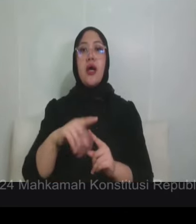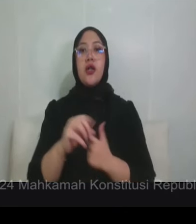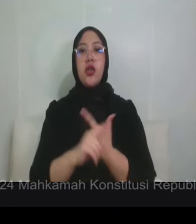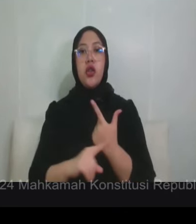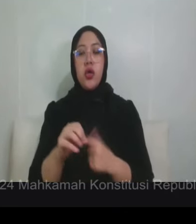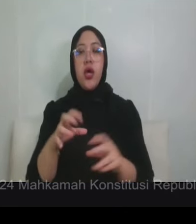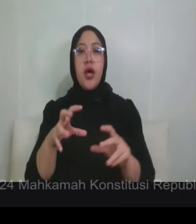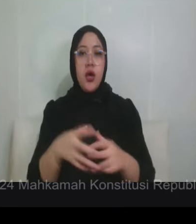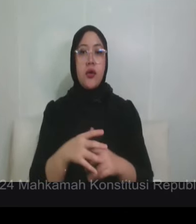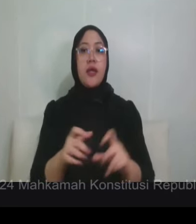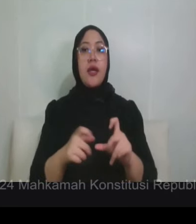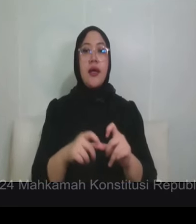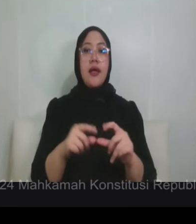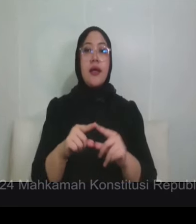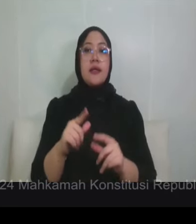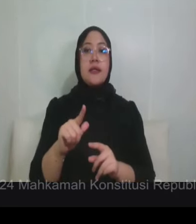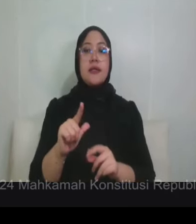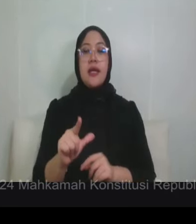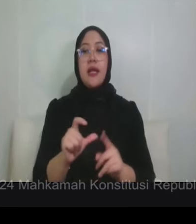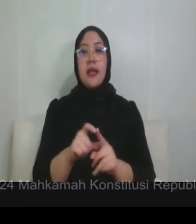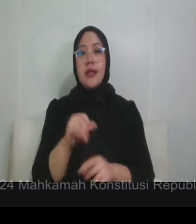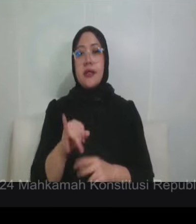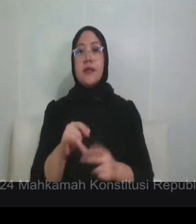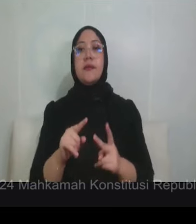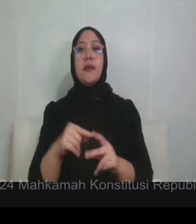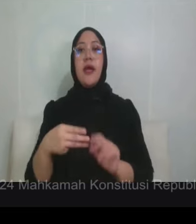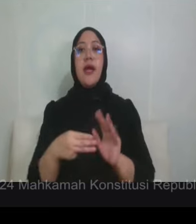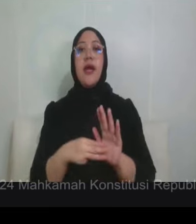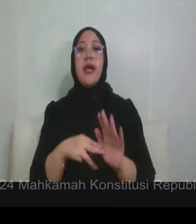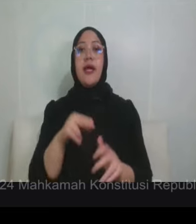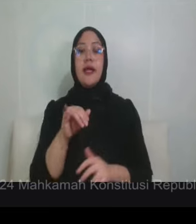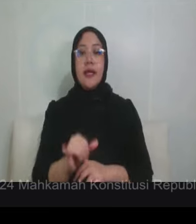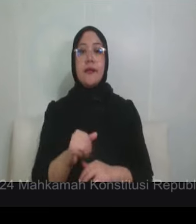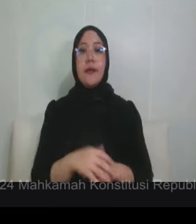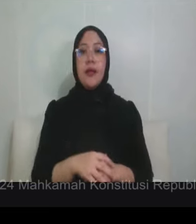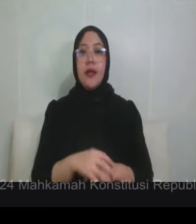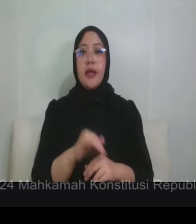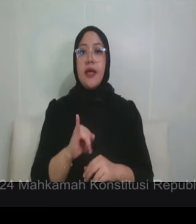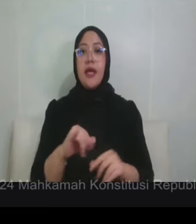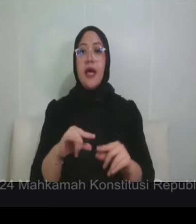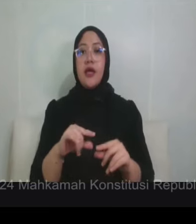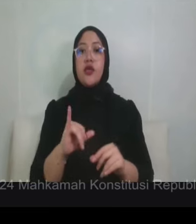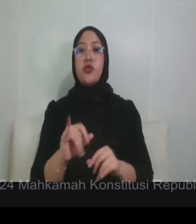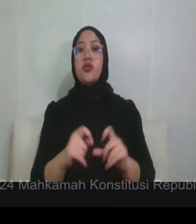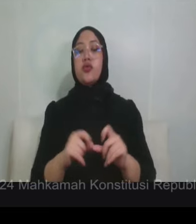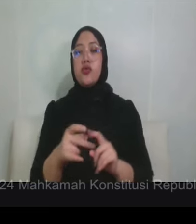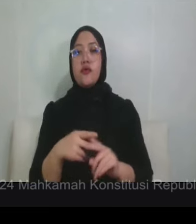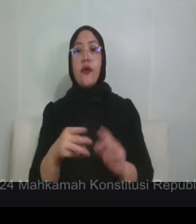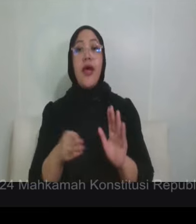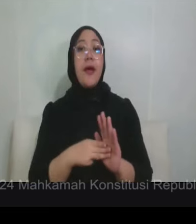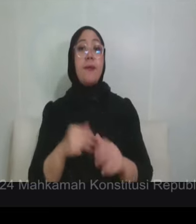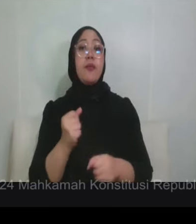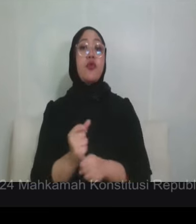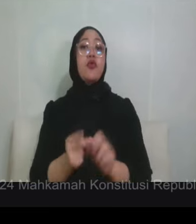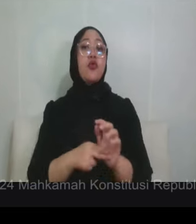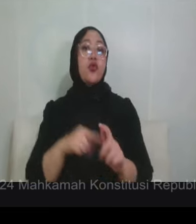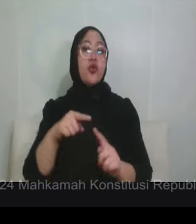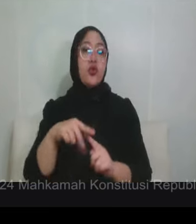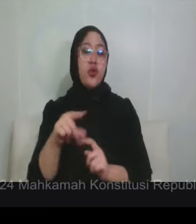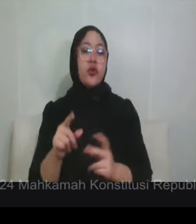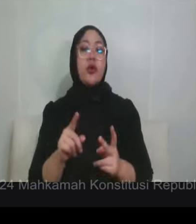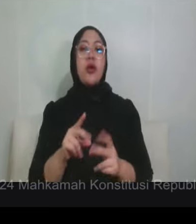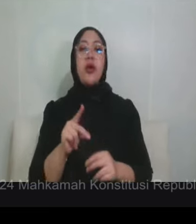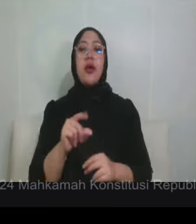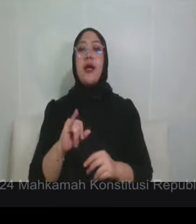Isra en nurbaningsih Daniel jusmik P Arif Hidayat m gundur Hamzah Ridwan Mansur dan